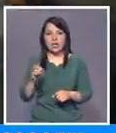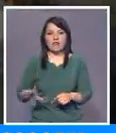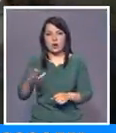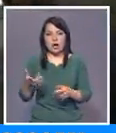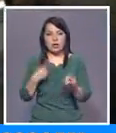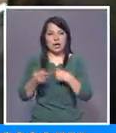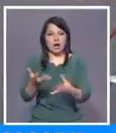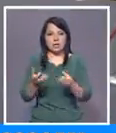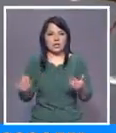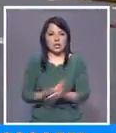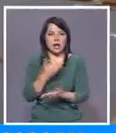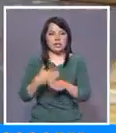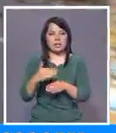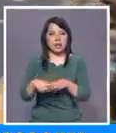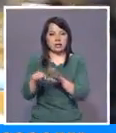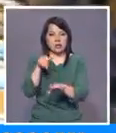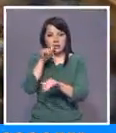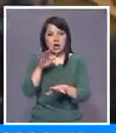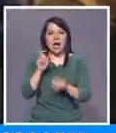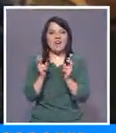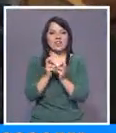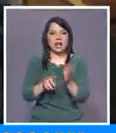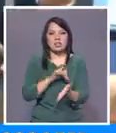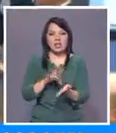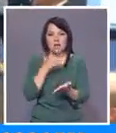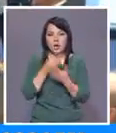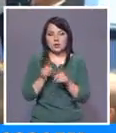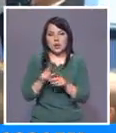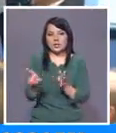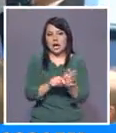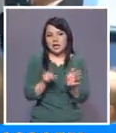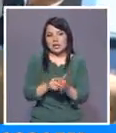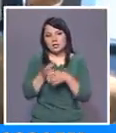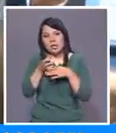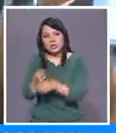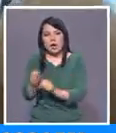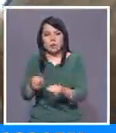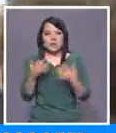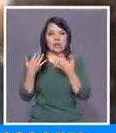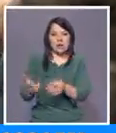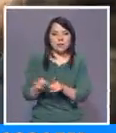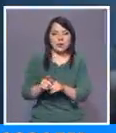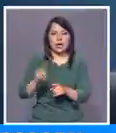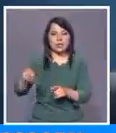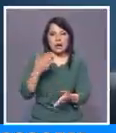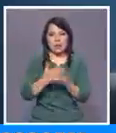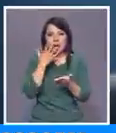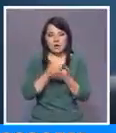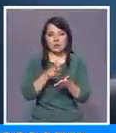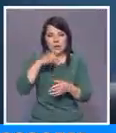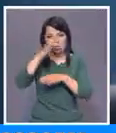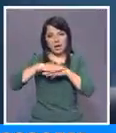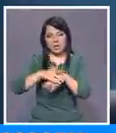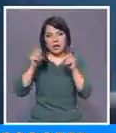қайтарып алған. Ал жаңа несие алайын десе, кредиторлар Афиныға зейнетақы тәрізді әлеуметтік шығындарды қысқарту туралы талап қойып отыр. Бұған грек